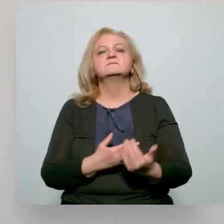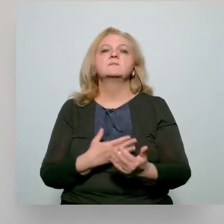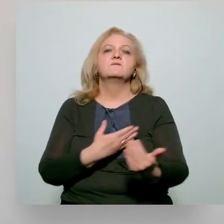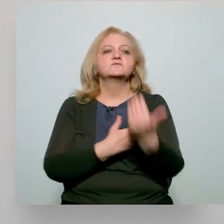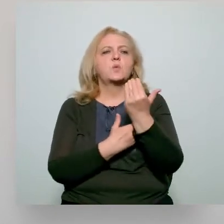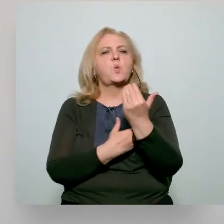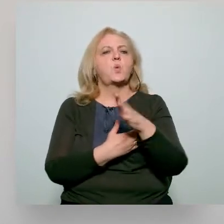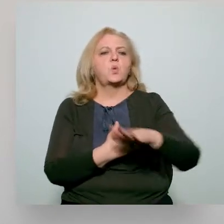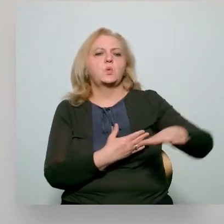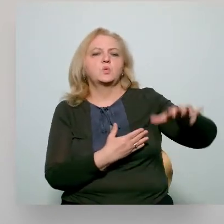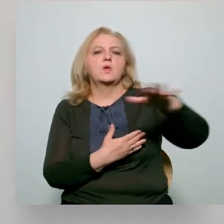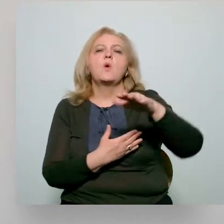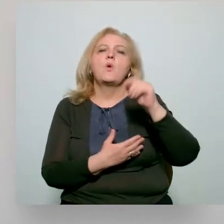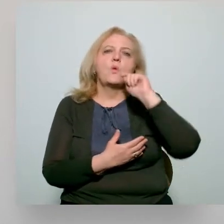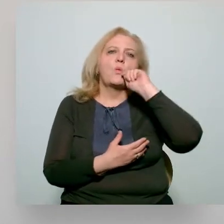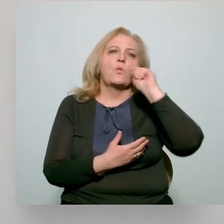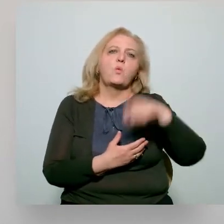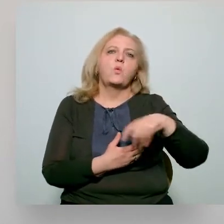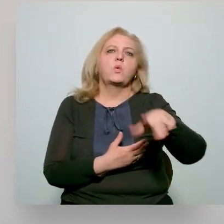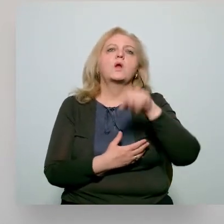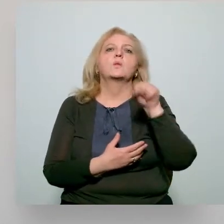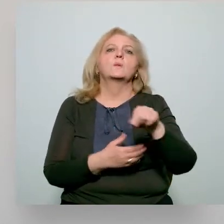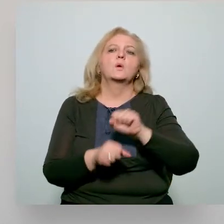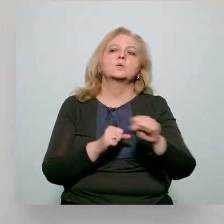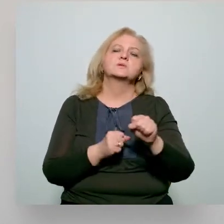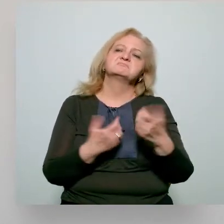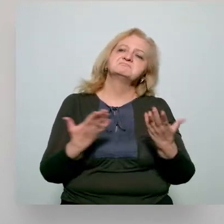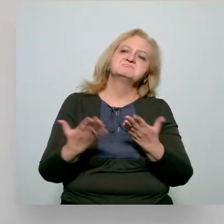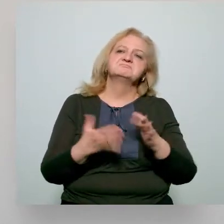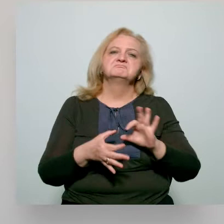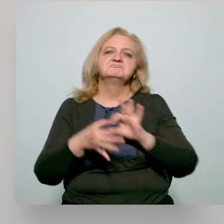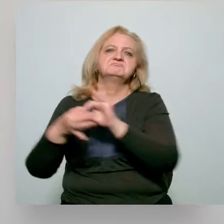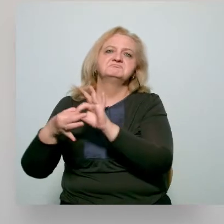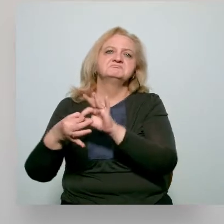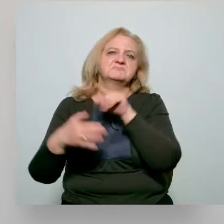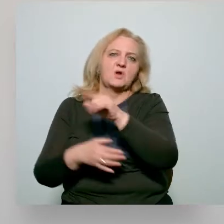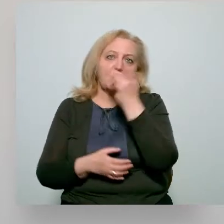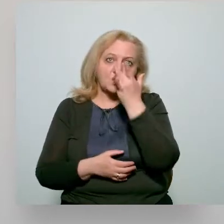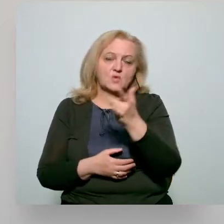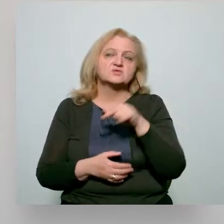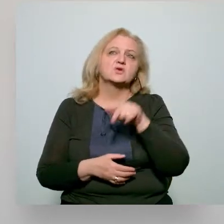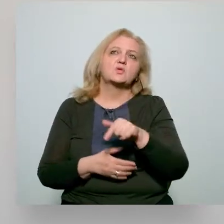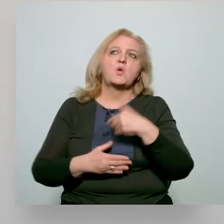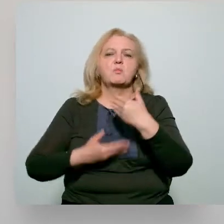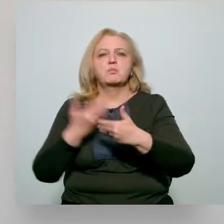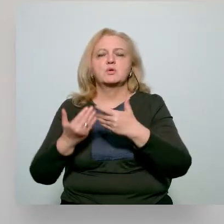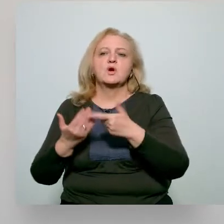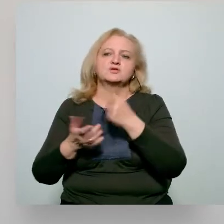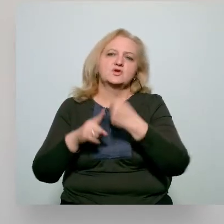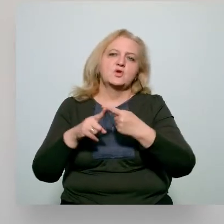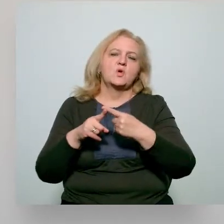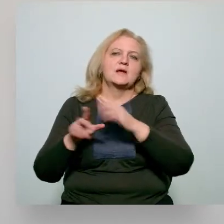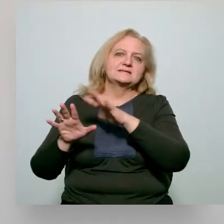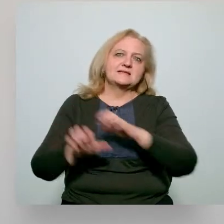podrosyjskiej Ukrainie, odbędzie się taka nacjonalizacja, bo te procesy były hamowane w Imperium